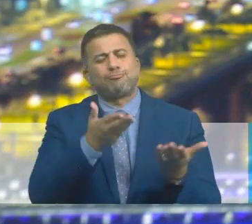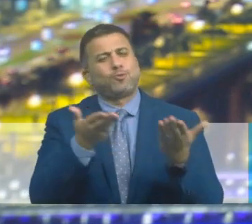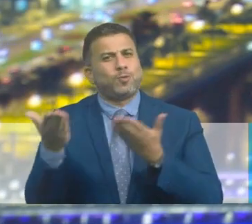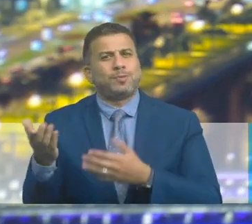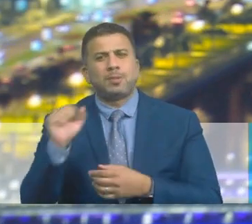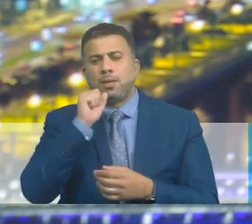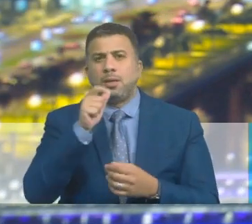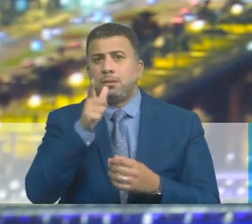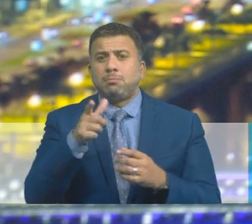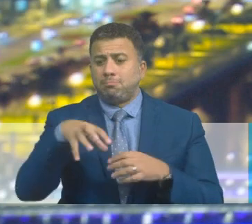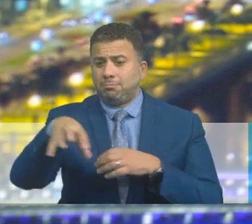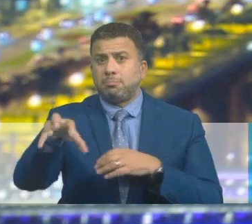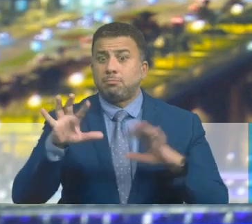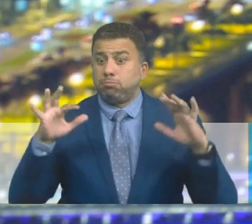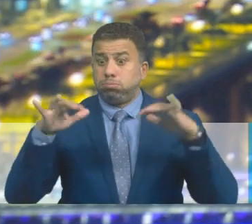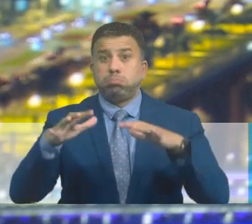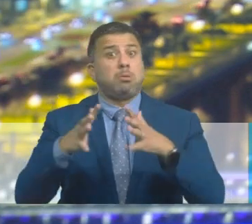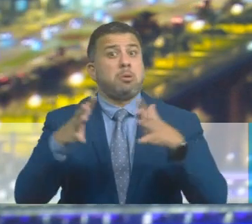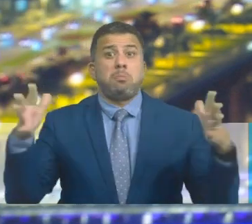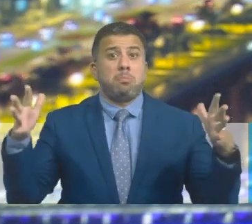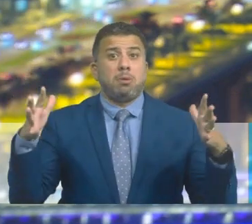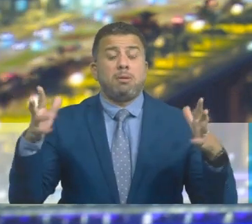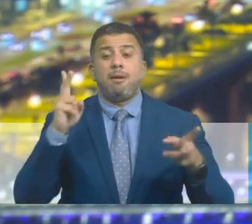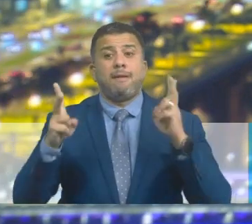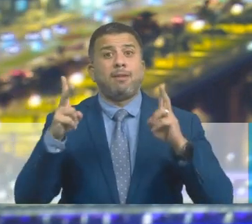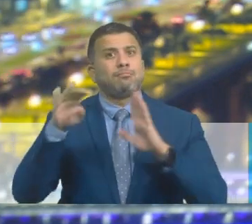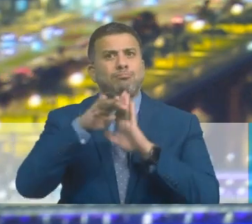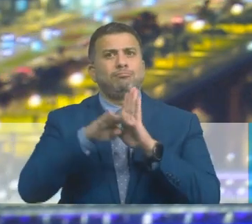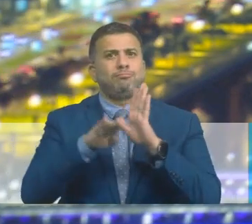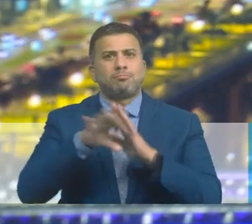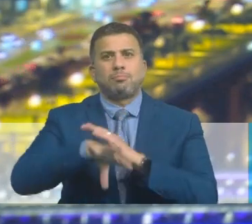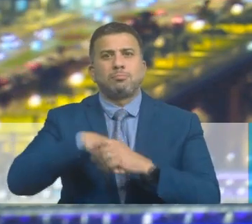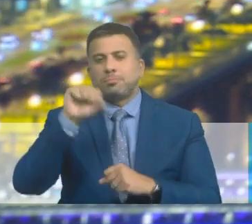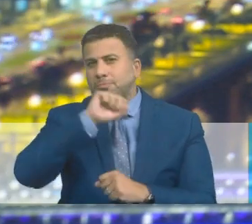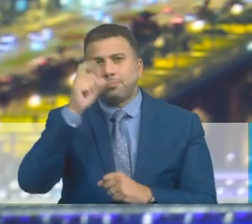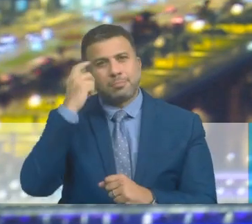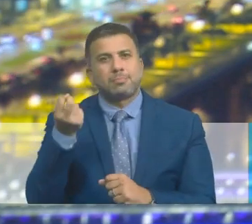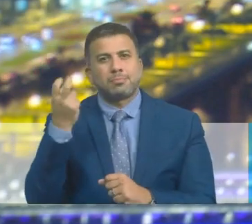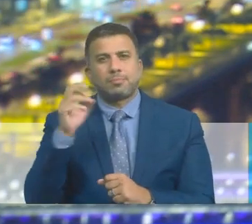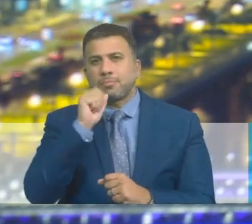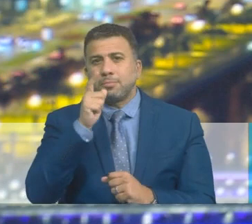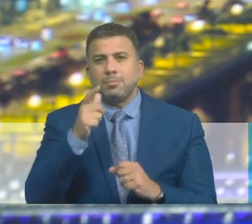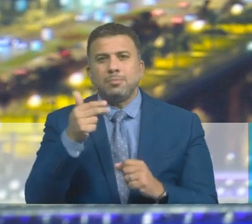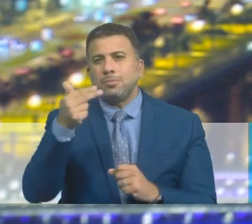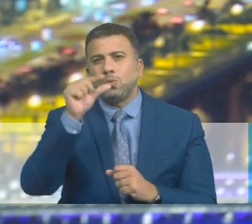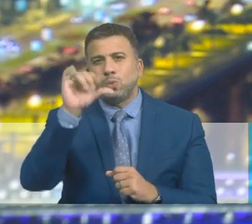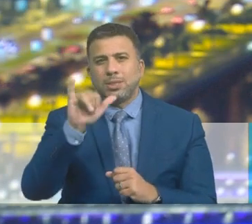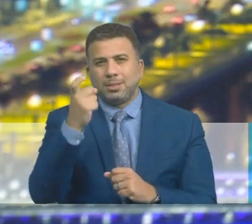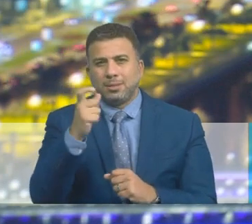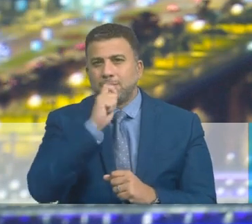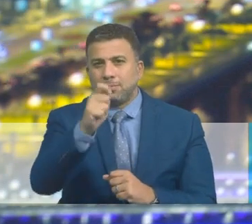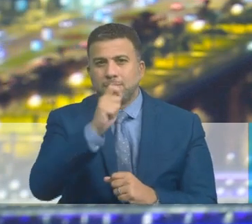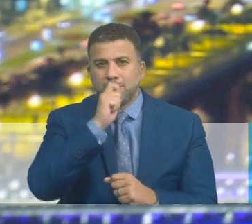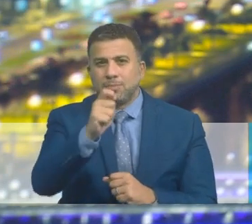لتقدم من خلال جناحها زخما كبيرا من الفعاليات لاستكمال مشروع الإمارة الثقافي الضخم. غدير